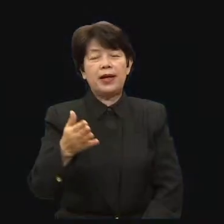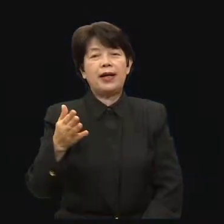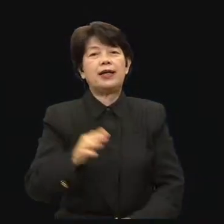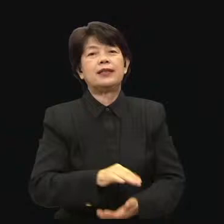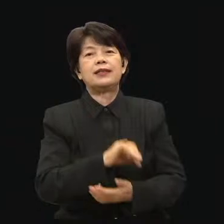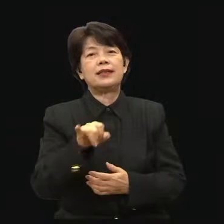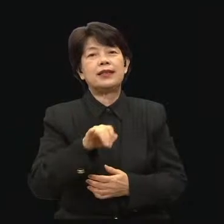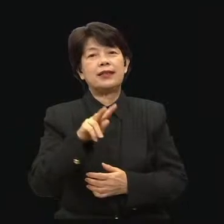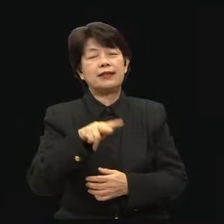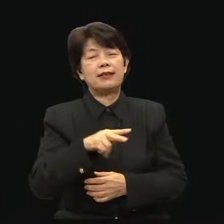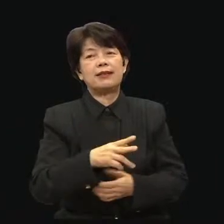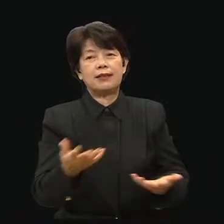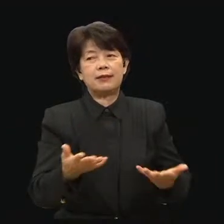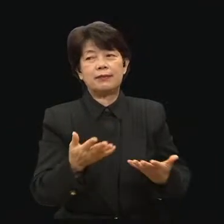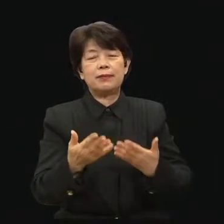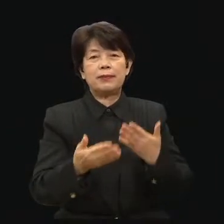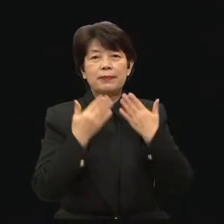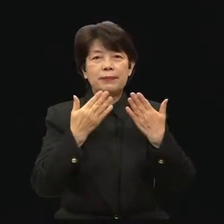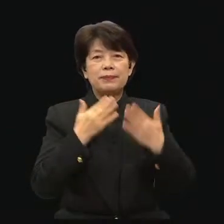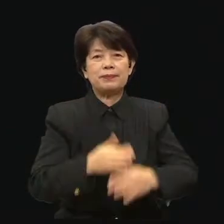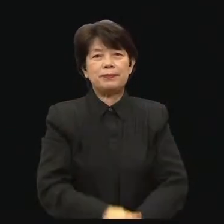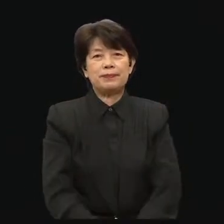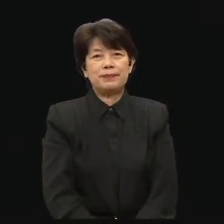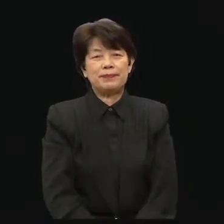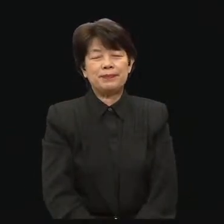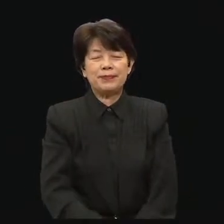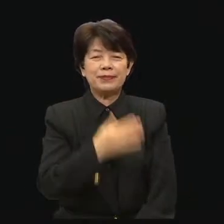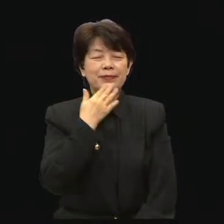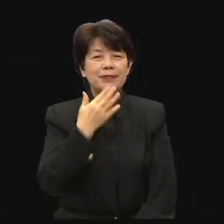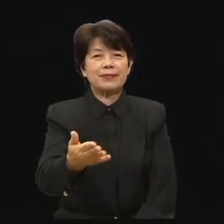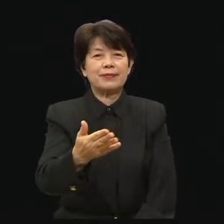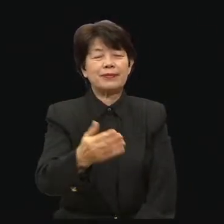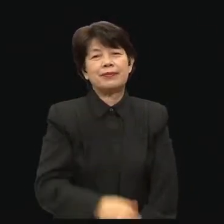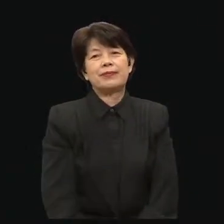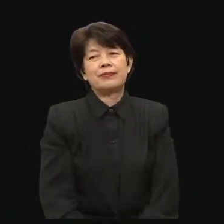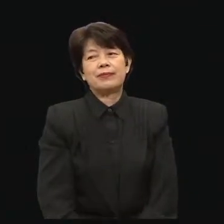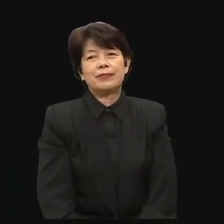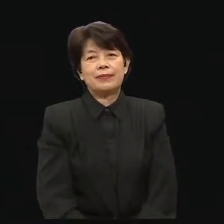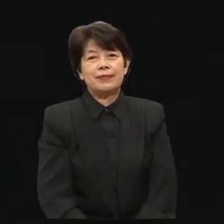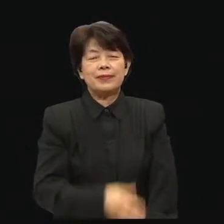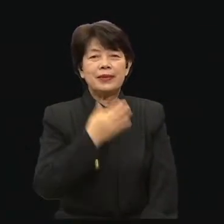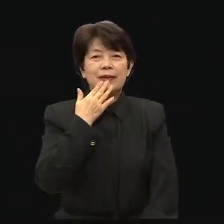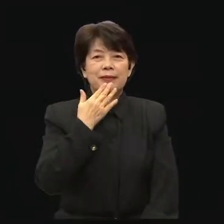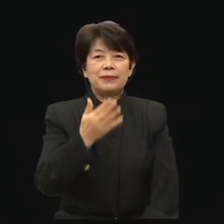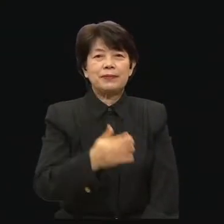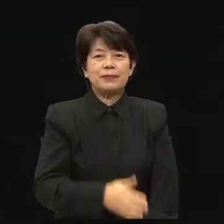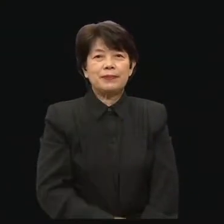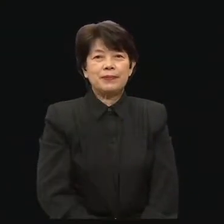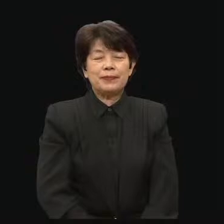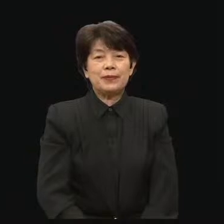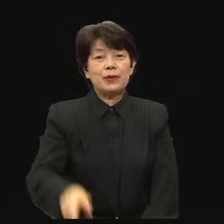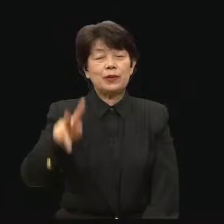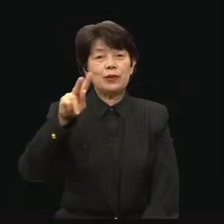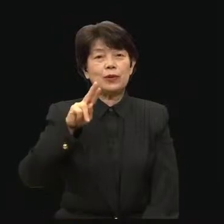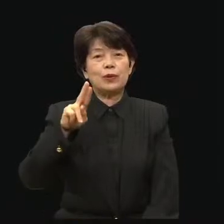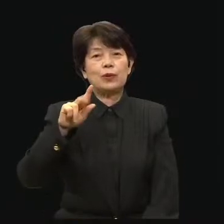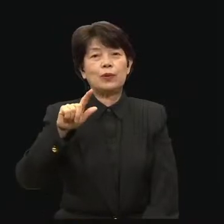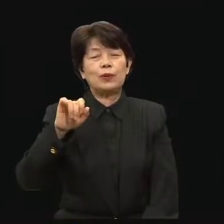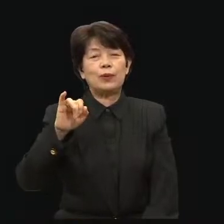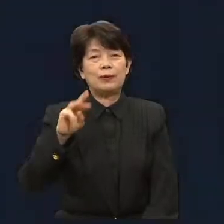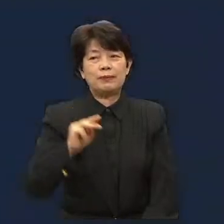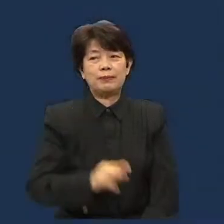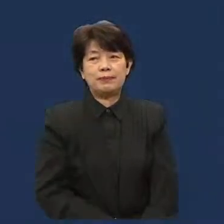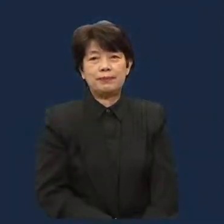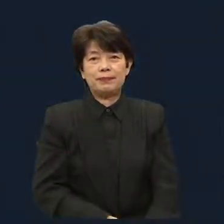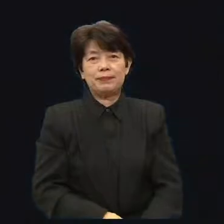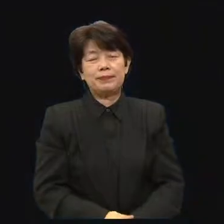ikut arahan Yang Amat Berhormat. Sekian sahaja jawapan saya. Terima kasih Yang Berhormat. Terima kasih. Kolim Bandar Baru. Baik,